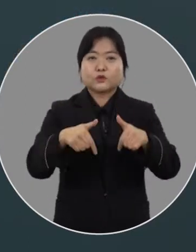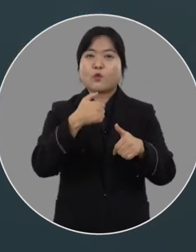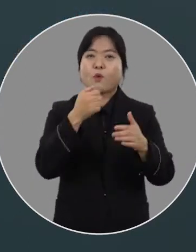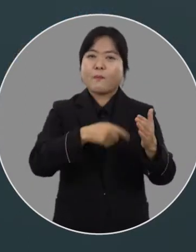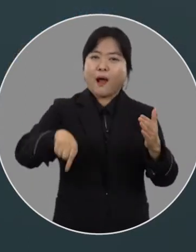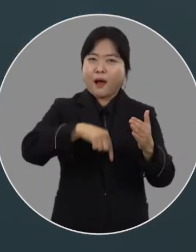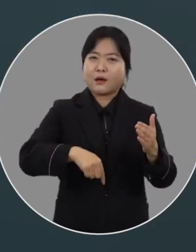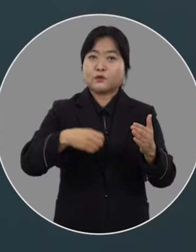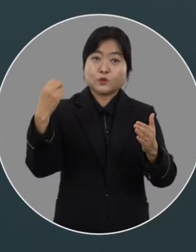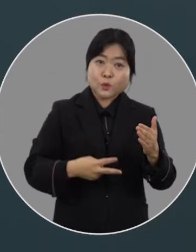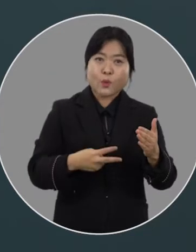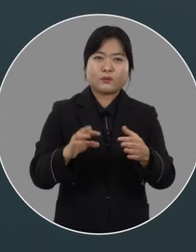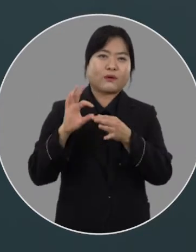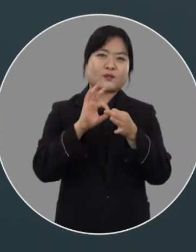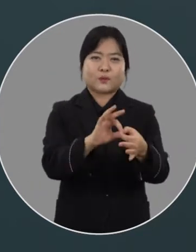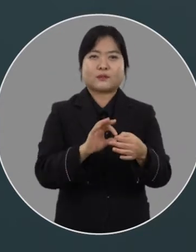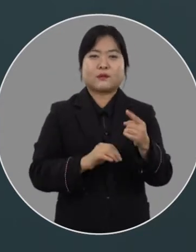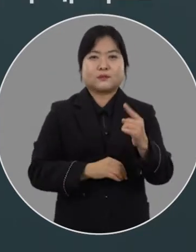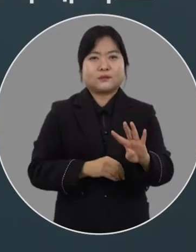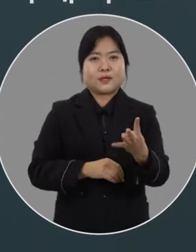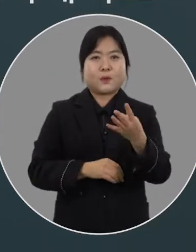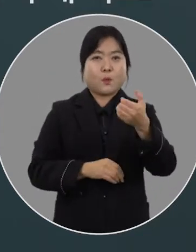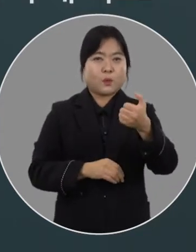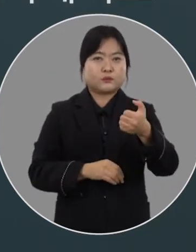서로마 제국뿐만이 아니라 계속해서